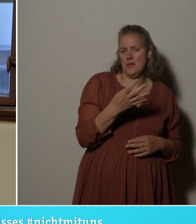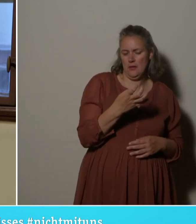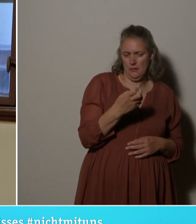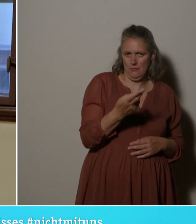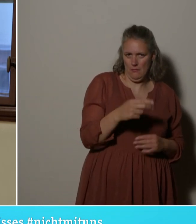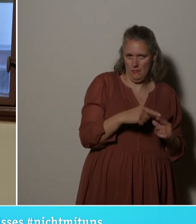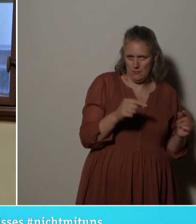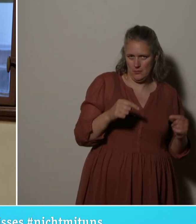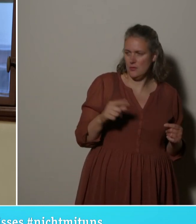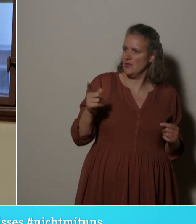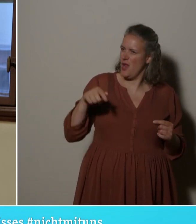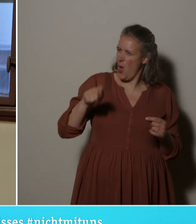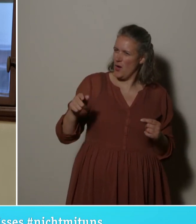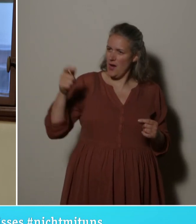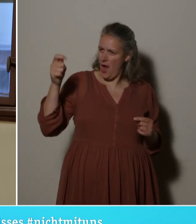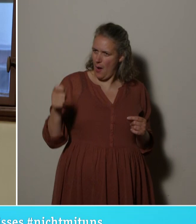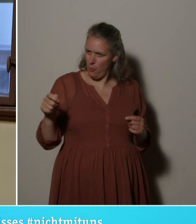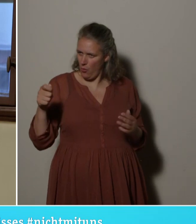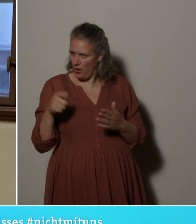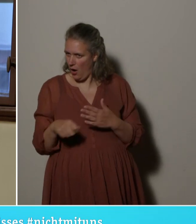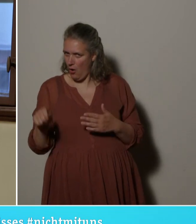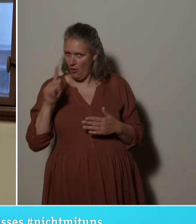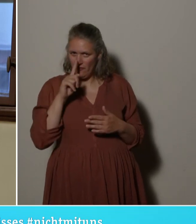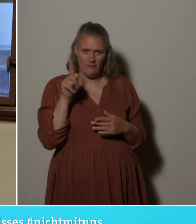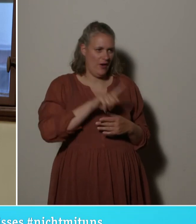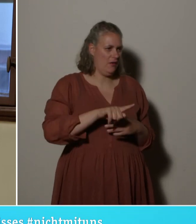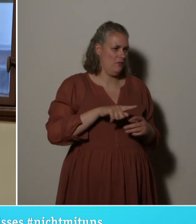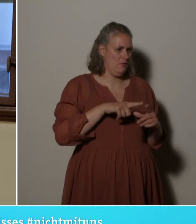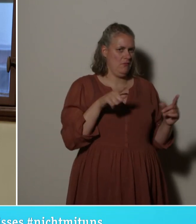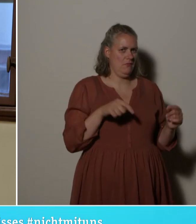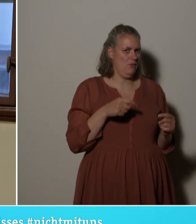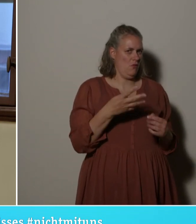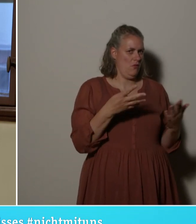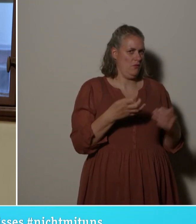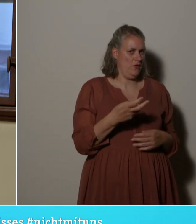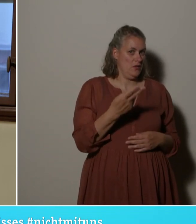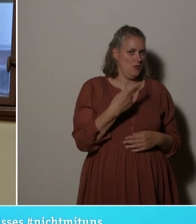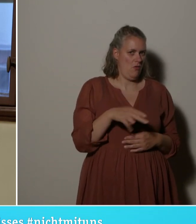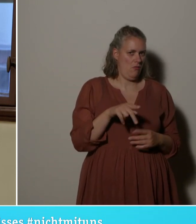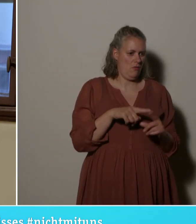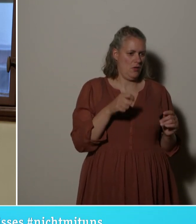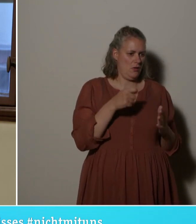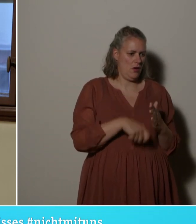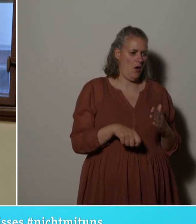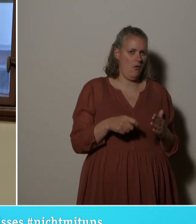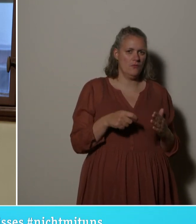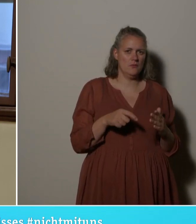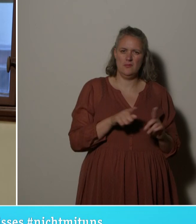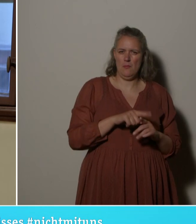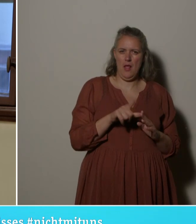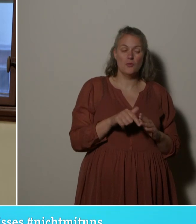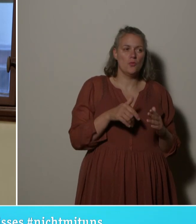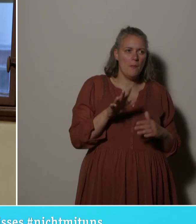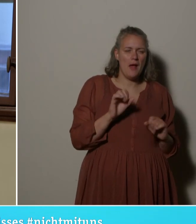diese Abo-Angebote aktuell nutzen, wenn das 49-Euro-Ticket den gleichen Leistungsumfang hat, aber deutlich günstiger ist? Aktuell haben